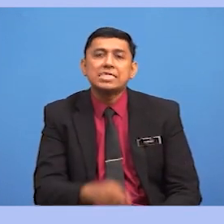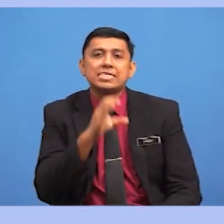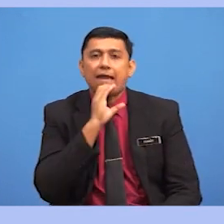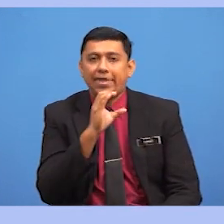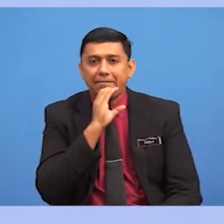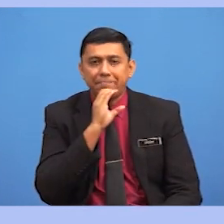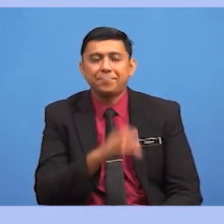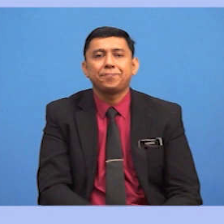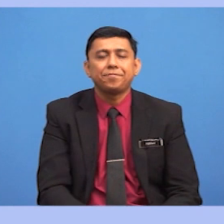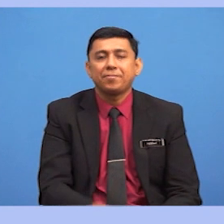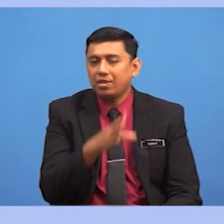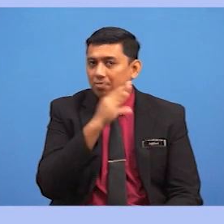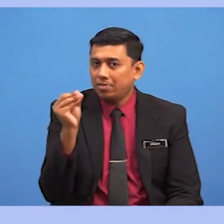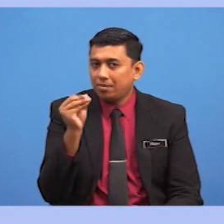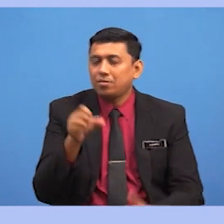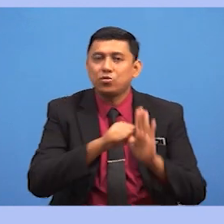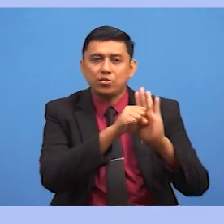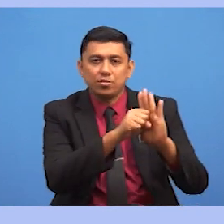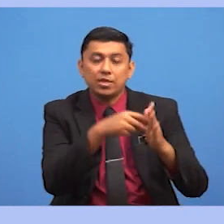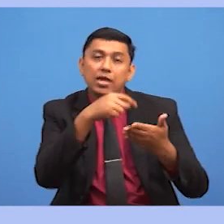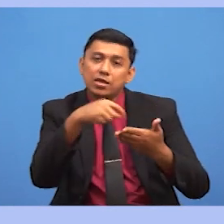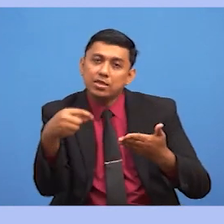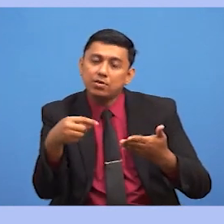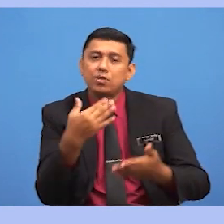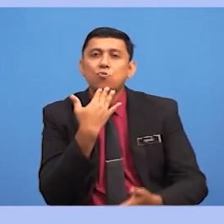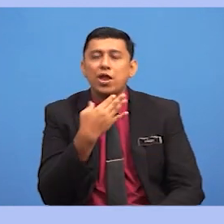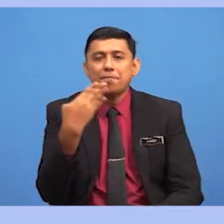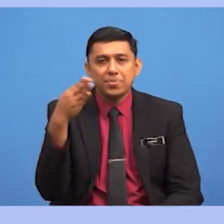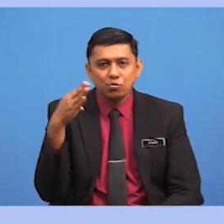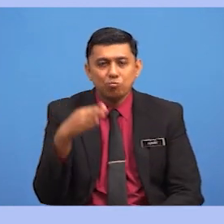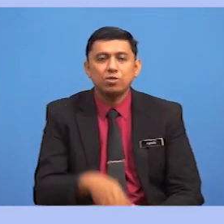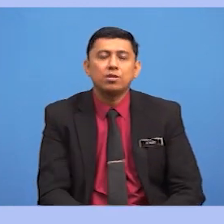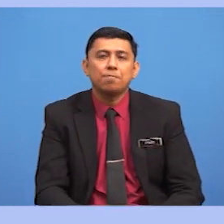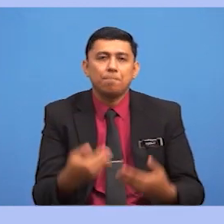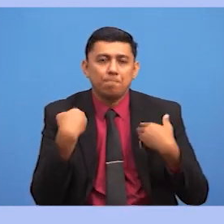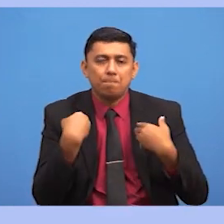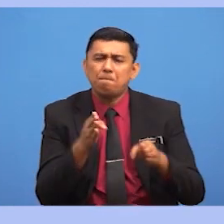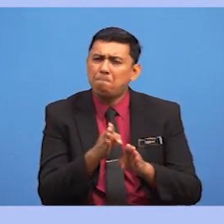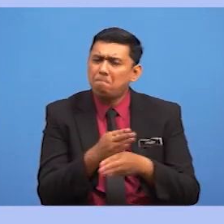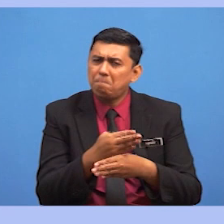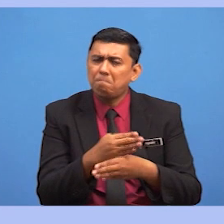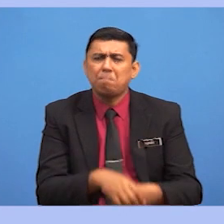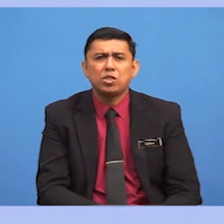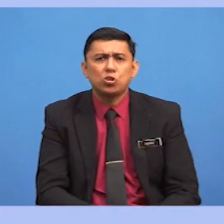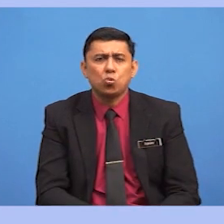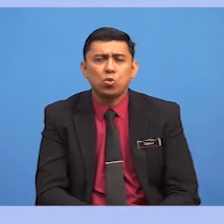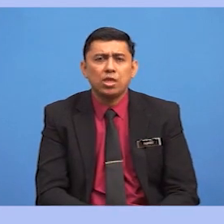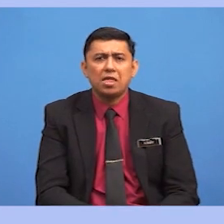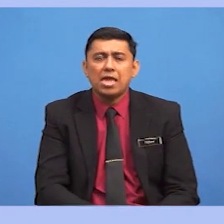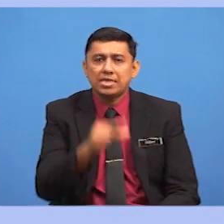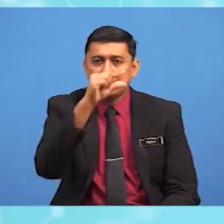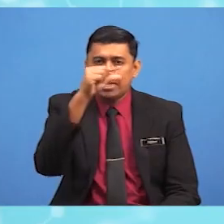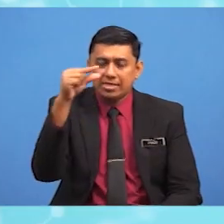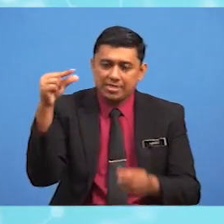cecair. Dan simbol yang ditulis dengan warna biru adalah unsur yang wujud dalam bentuk